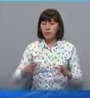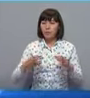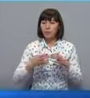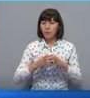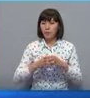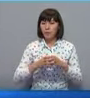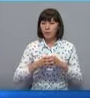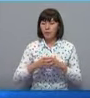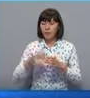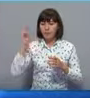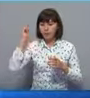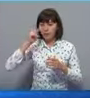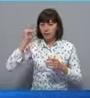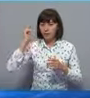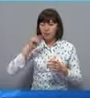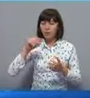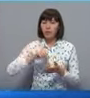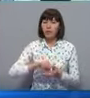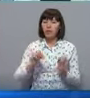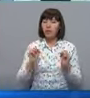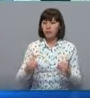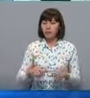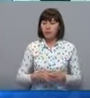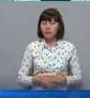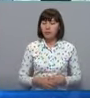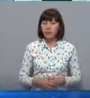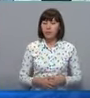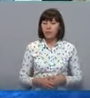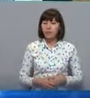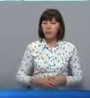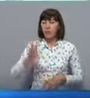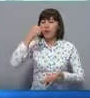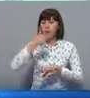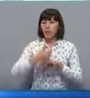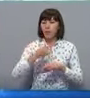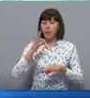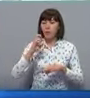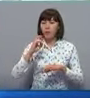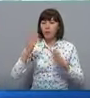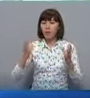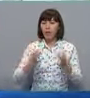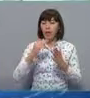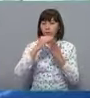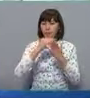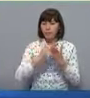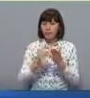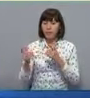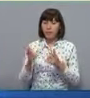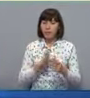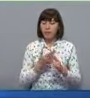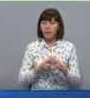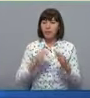ақылы оқу орындарына қатыса алатын, өздеріңіз білесіздер. Елбасының әлеуметтік қамқорлық атты жаңа бағдарламасы әзірленді.